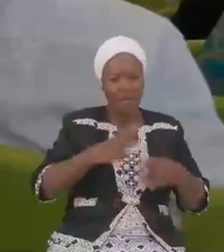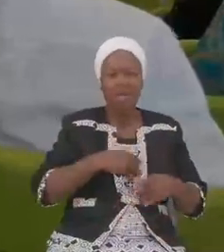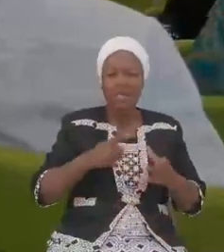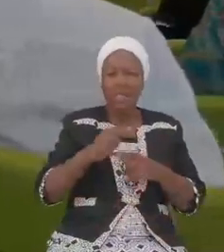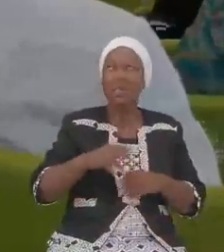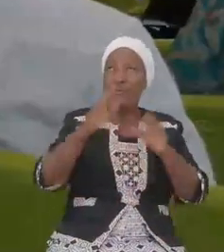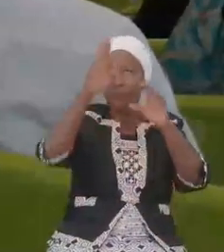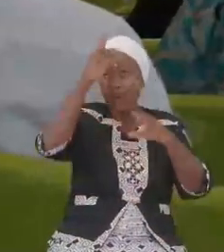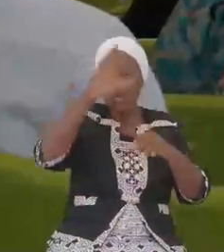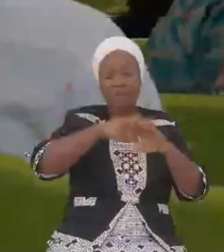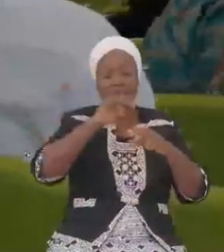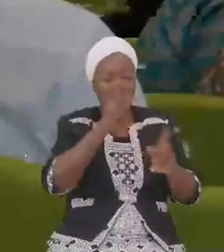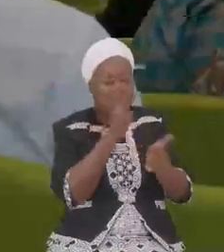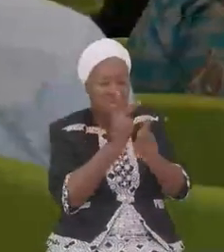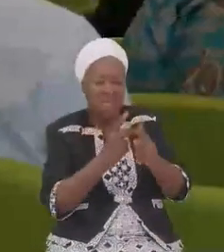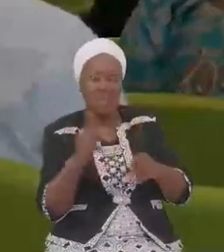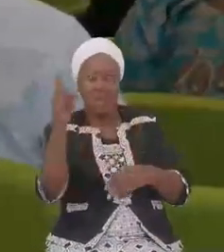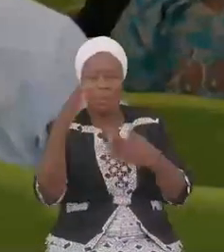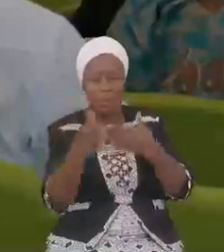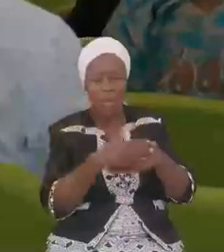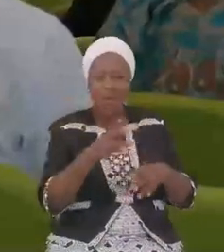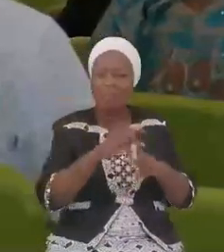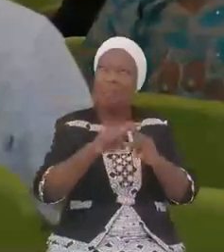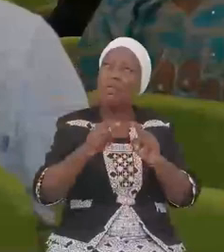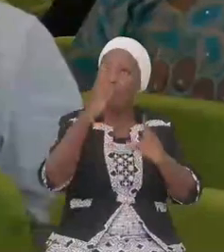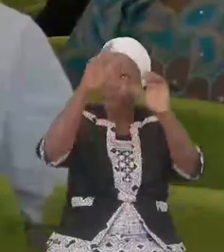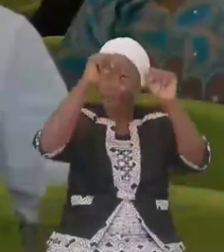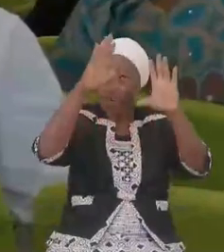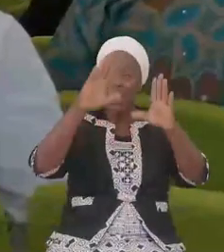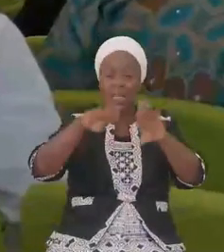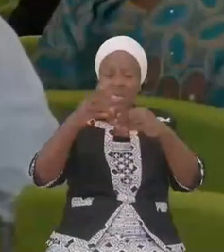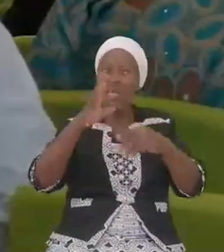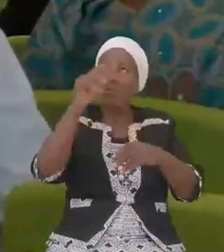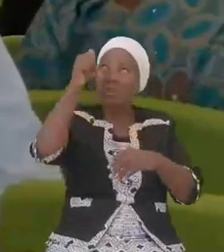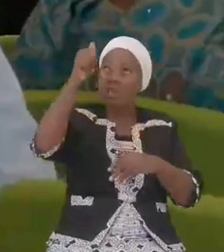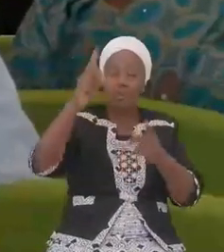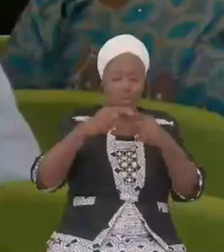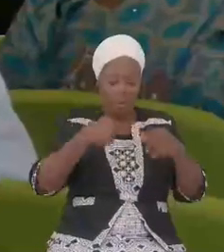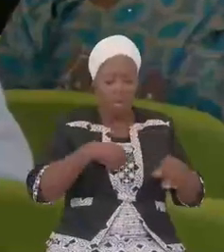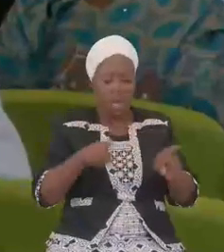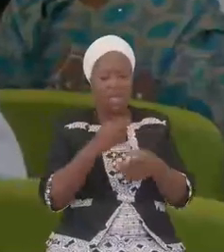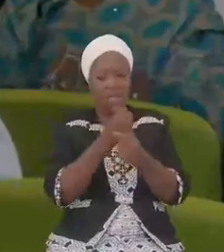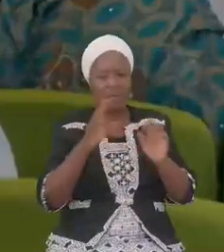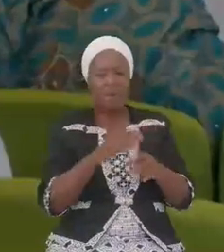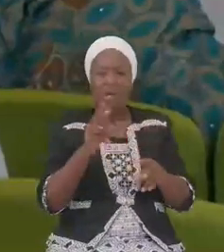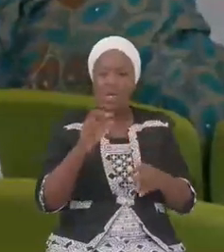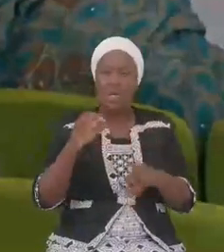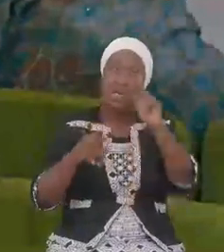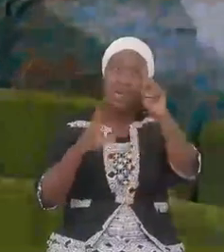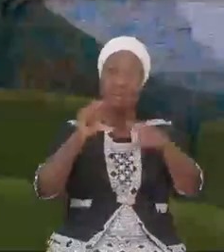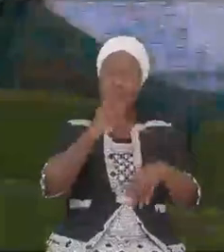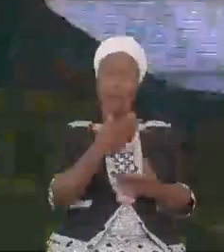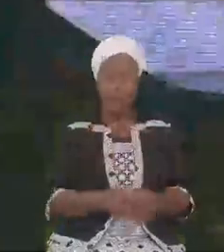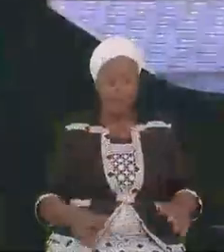épargné son Fils. Il nous l'a donné en tant que sauveur. Ce doit être la portion la plus précieuse que j'ai.